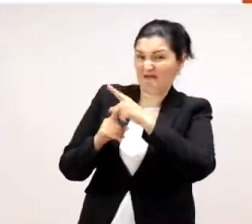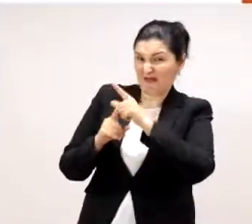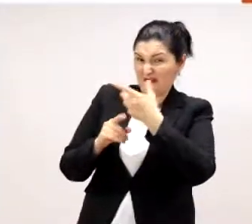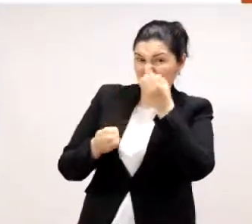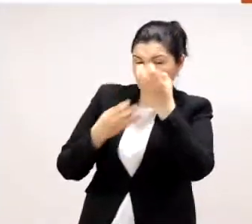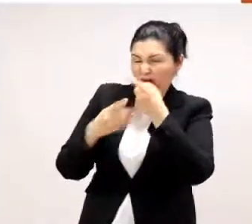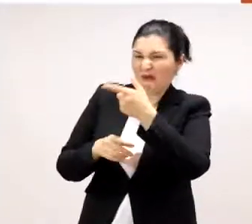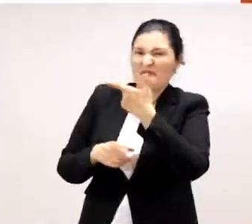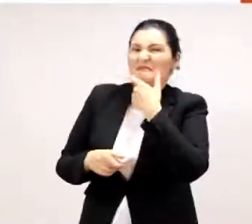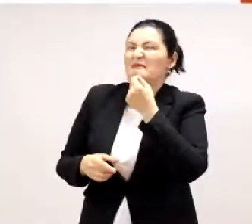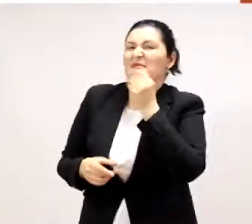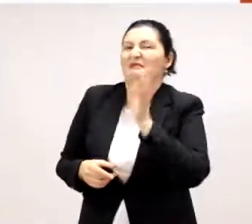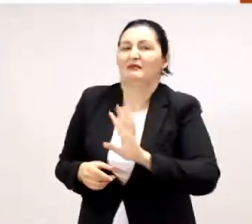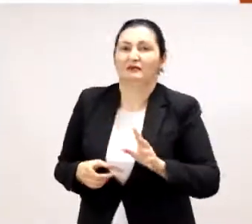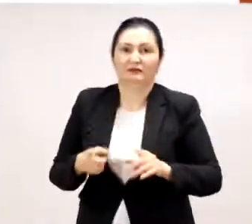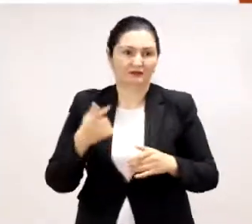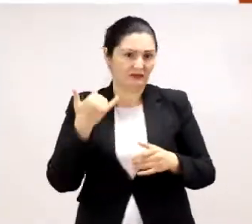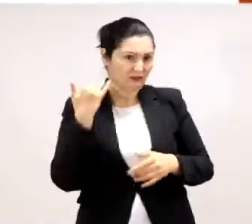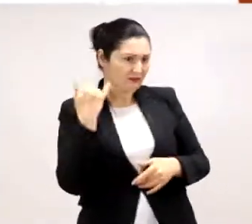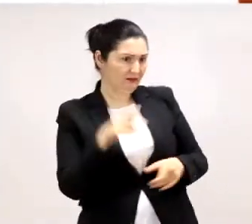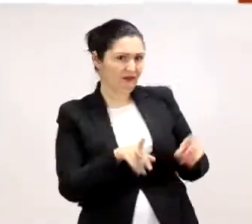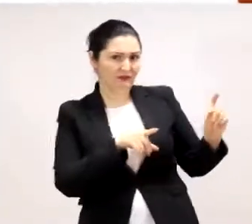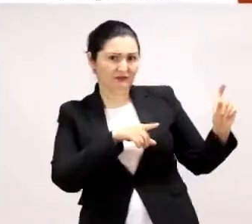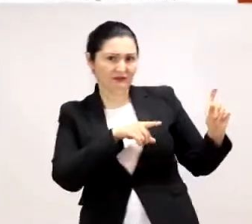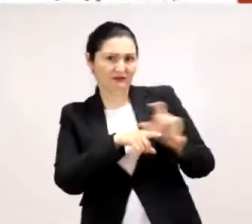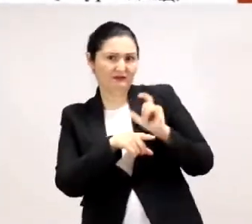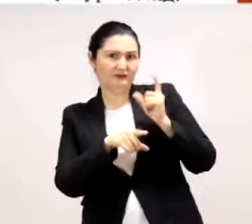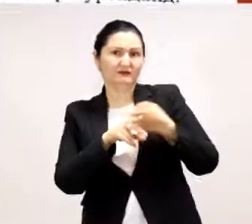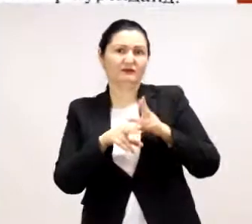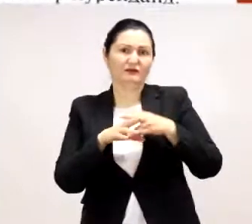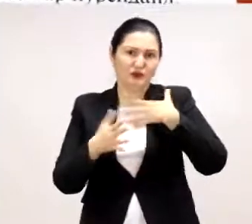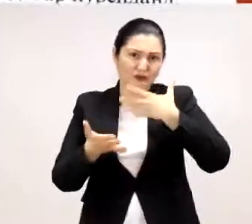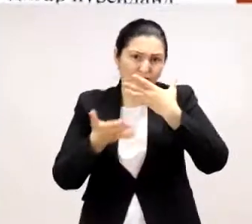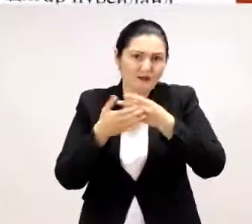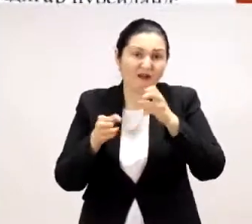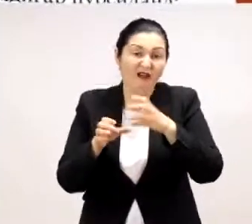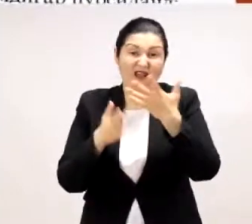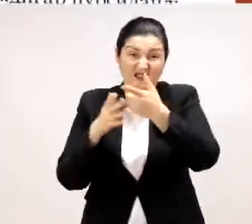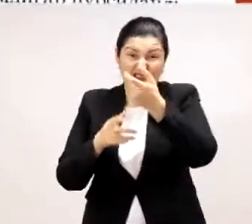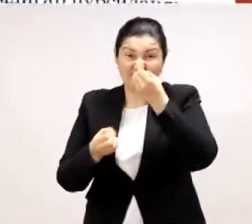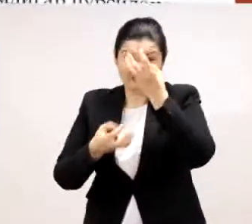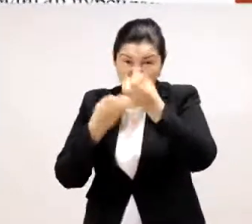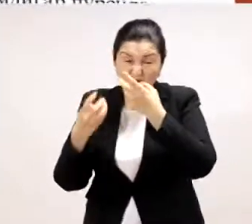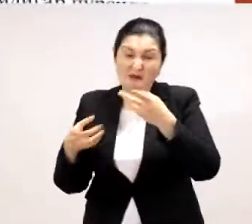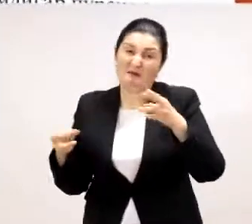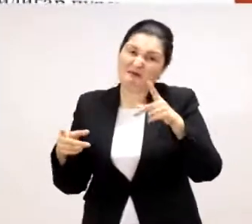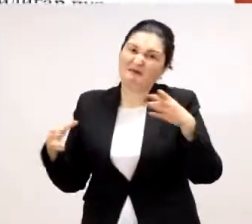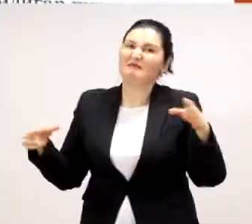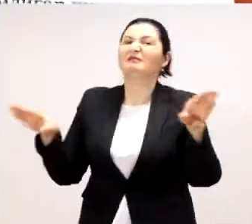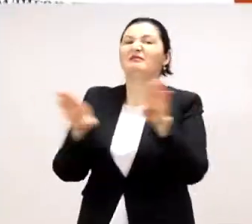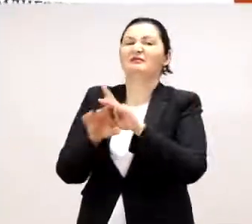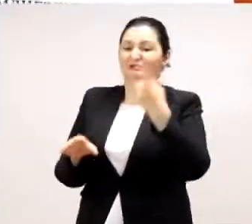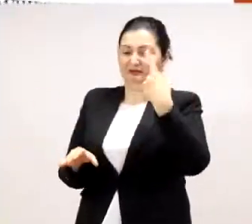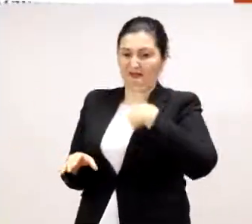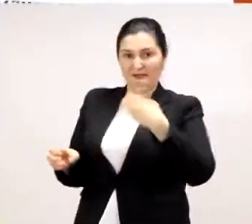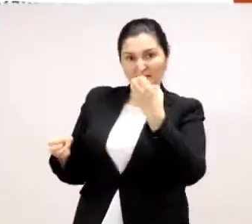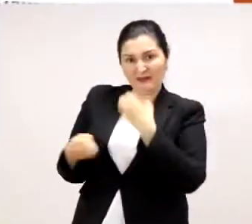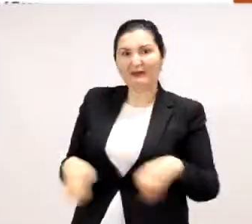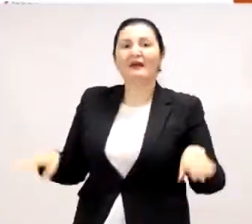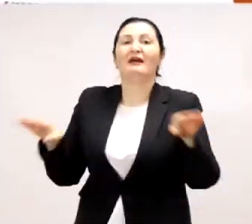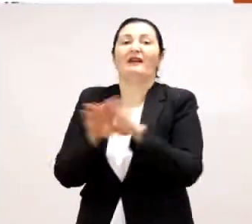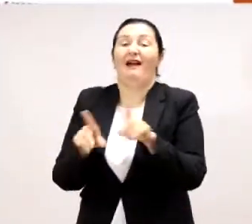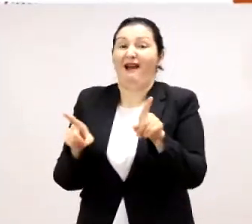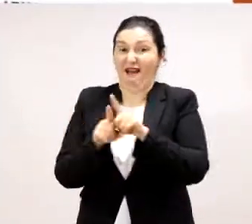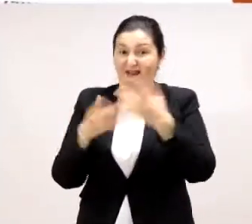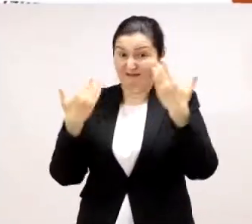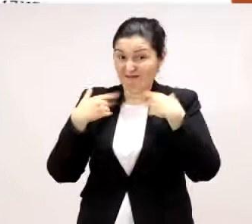نبودیم؟ حیران شدند بابونا ها. گل می بودید؟ با مانند من می شدید، پاسخ داد صدبرگ. آنی که با مثل